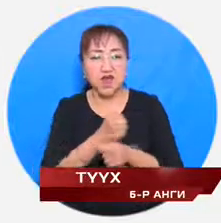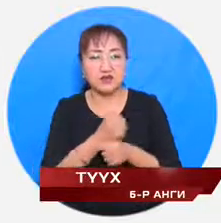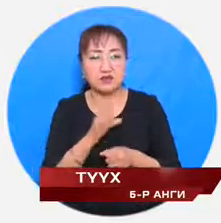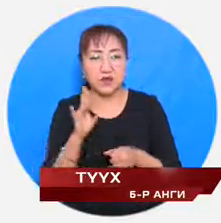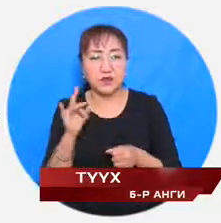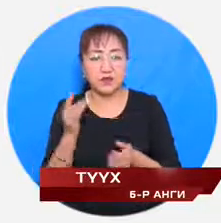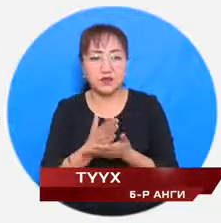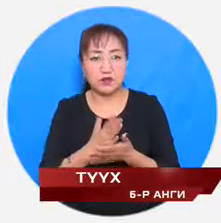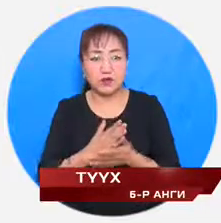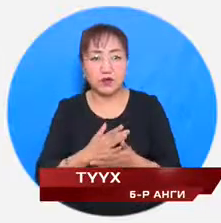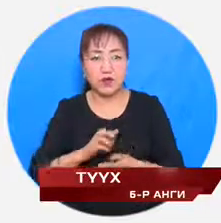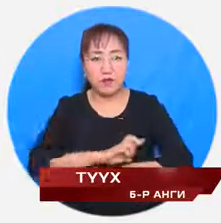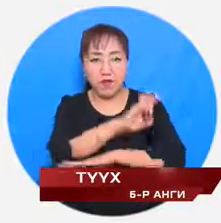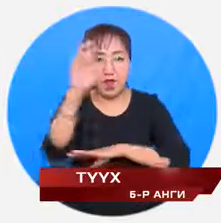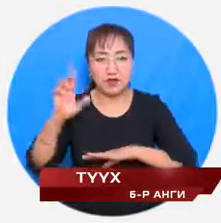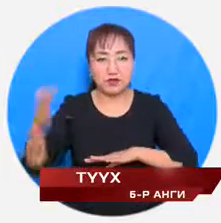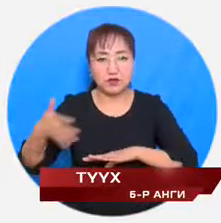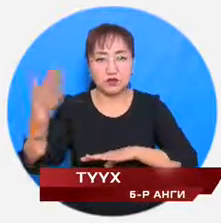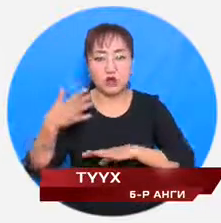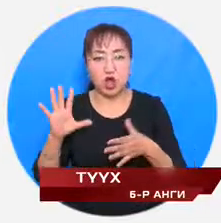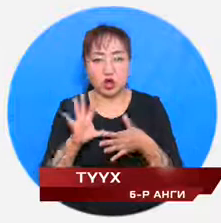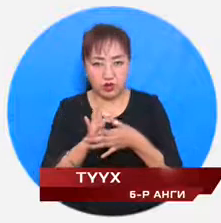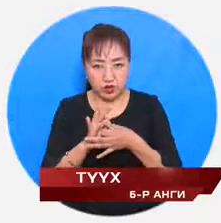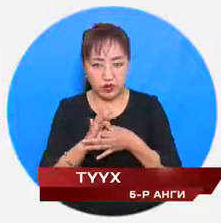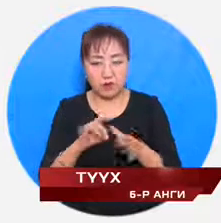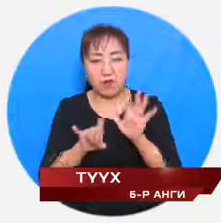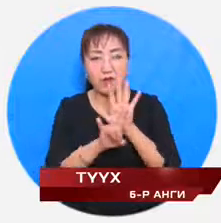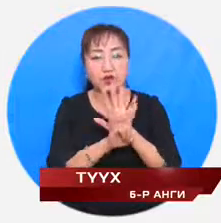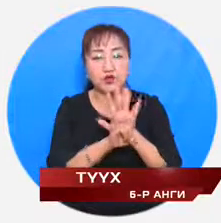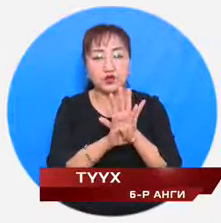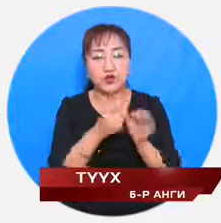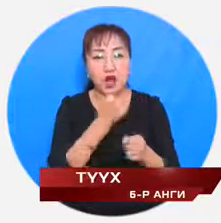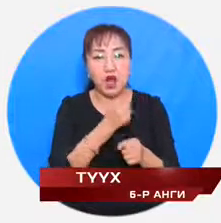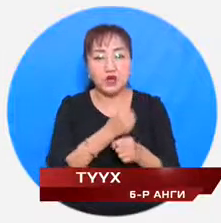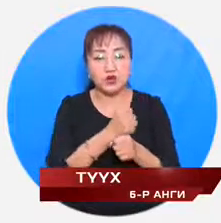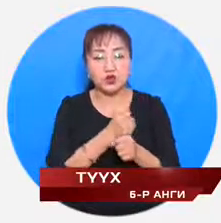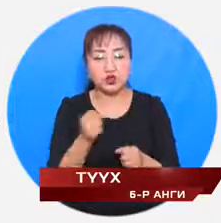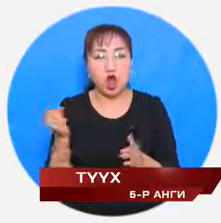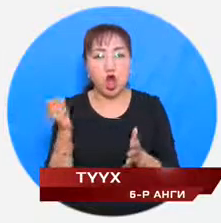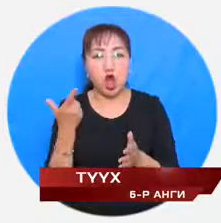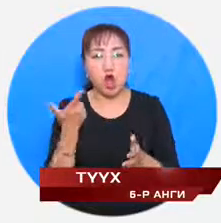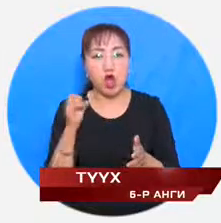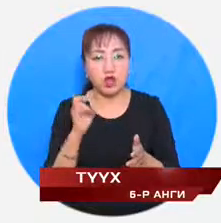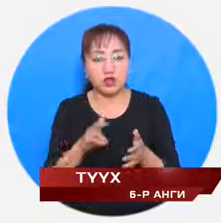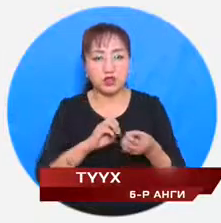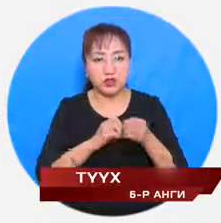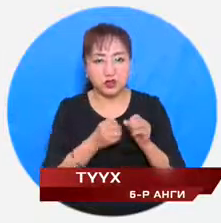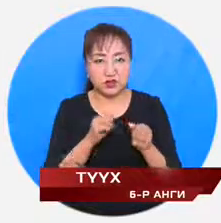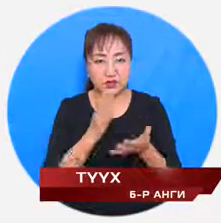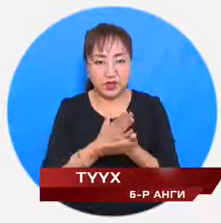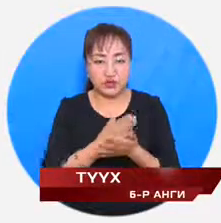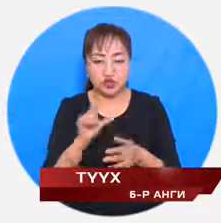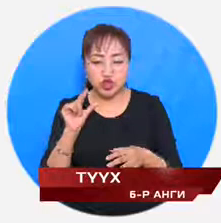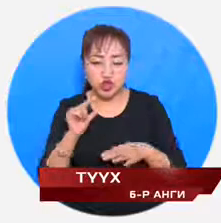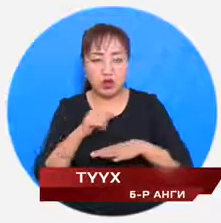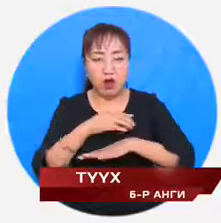эрсдэл суурин цол буюу газар зүйн байрлалын онцлогоос нь хамаарад мал аж ахуйн салбарыг бол голлон эрхэлдэг байсан бөгөөд бага хэмжээний газар тариалан эрхэж байсан. За